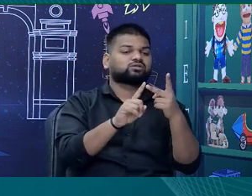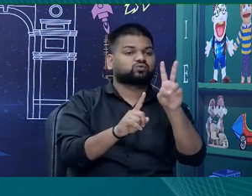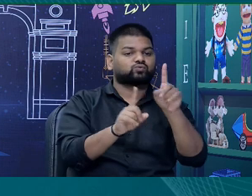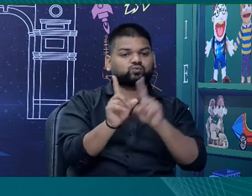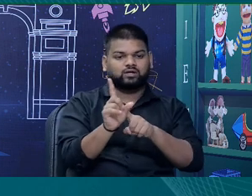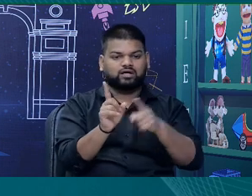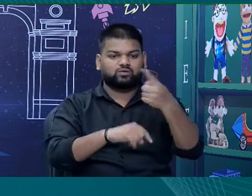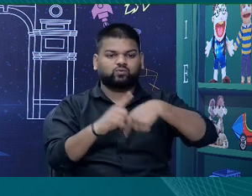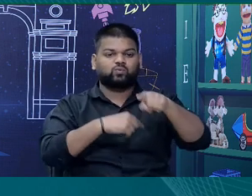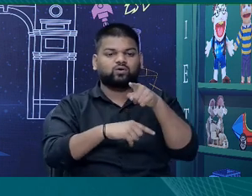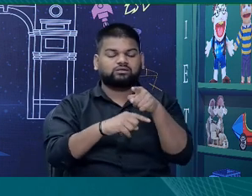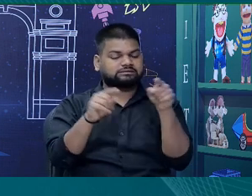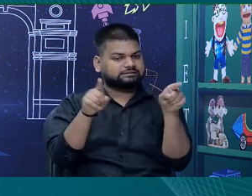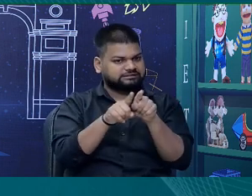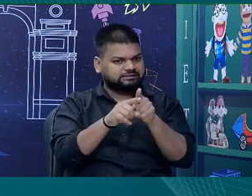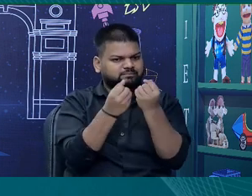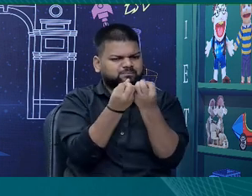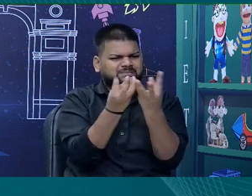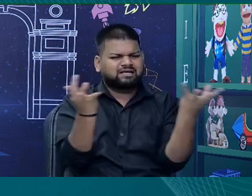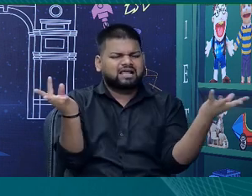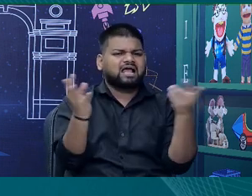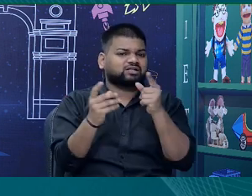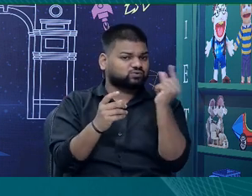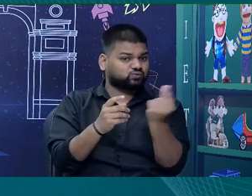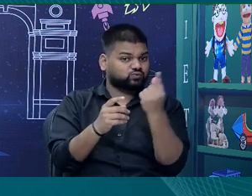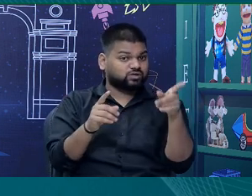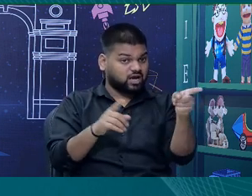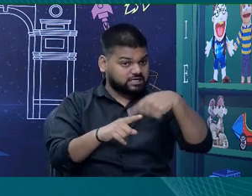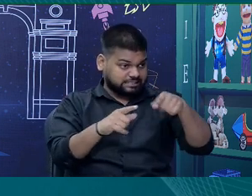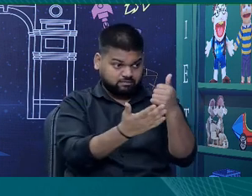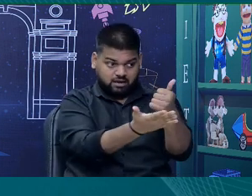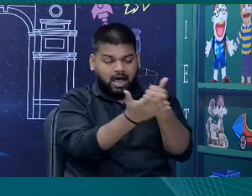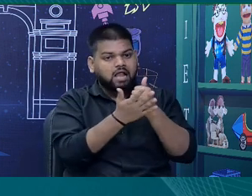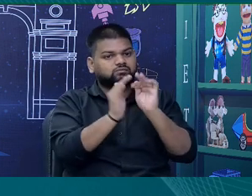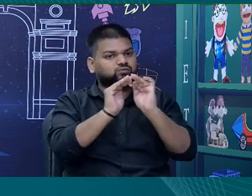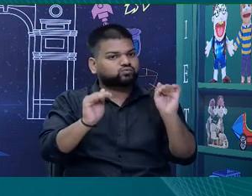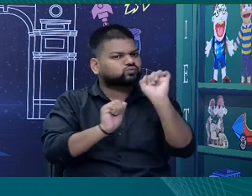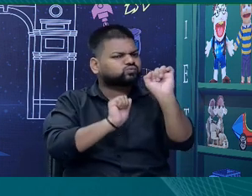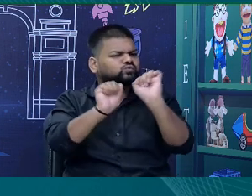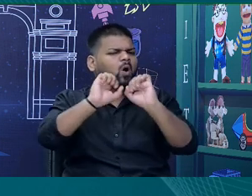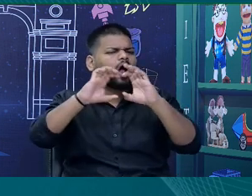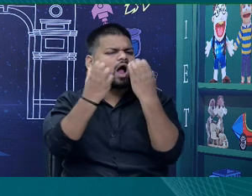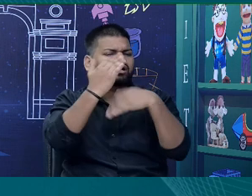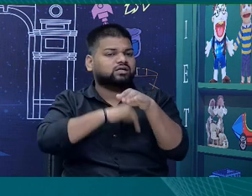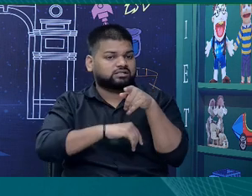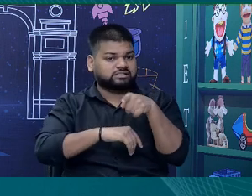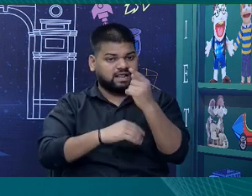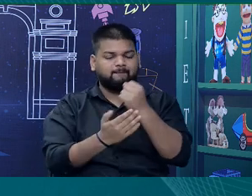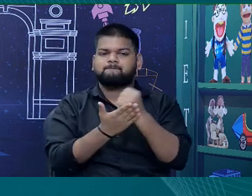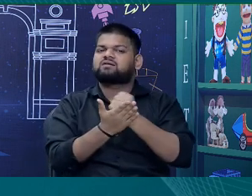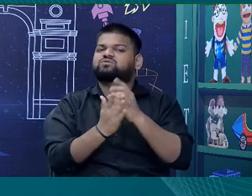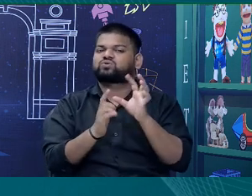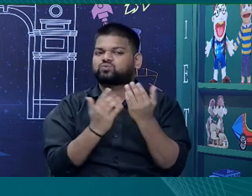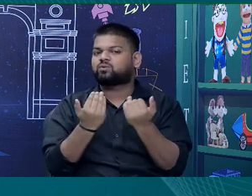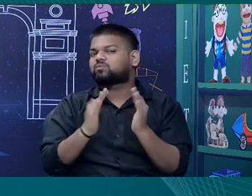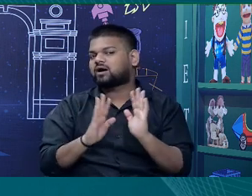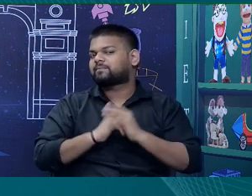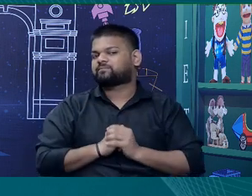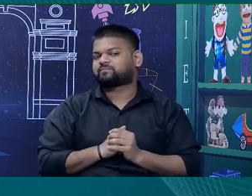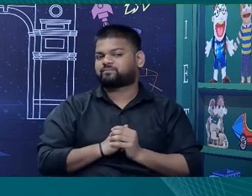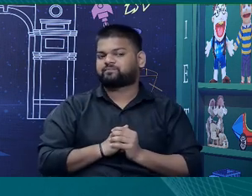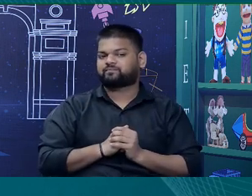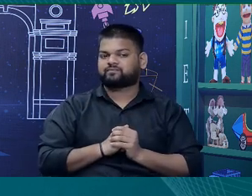क्लास में इसको अच्छे से आंसर दे सकते हैं की कौन से टर्म लाइक है और कौन से टर्म अनलाइक है तो फर्स्ट स्टेप है डी वैरियेबल्स